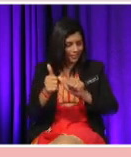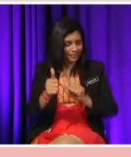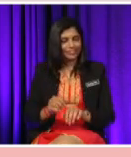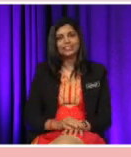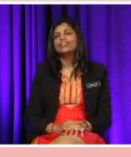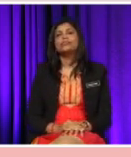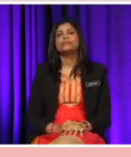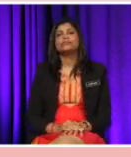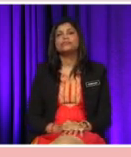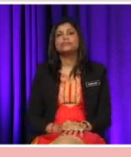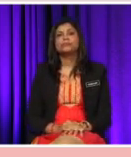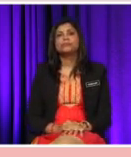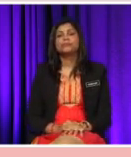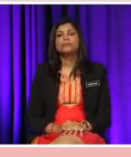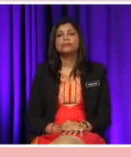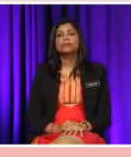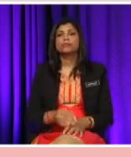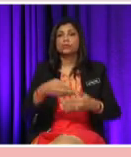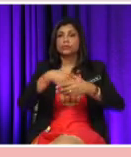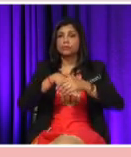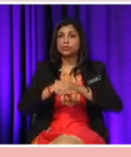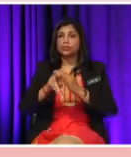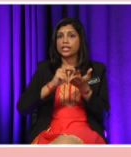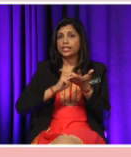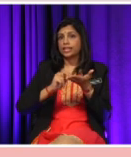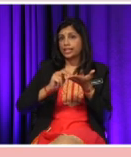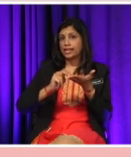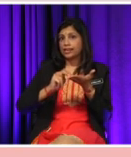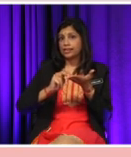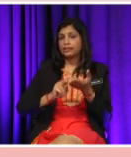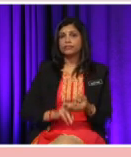jadi kita masukkan nilainya lah oke